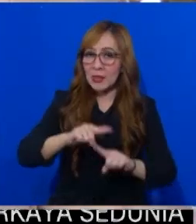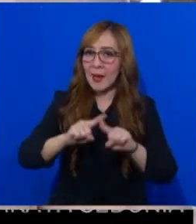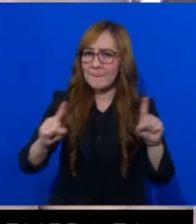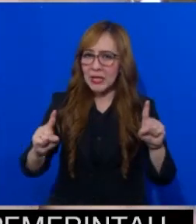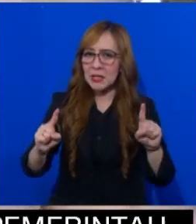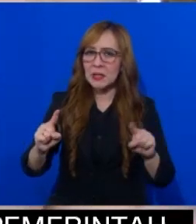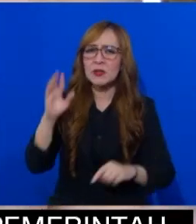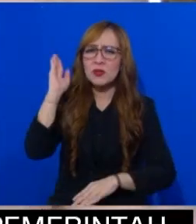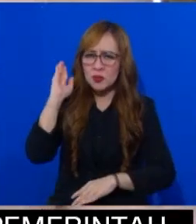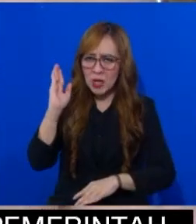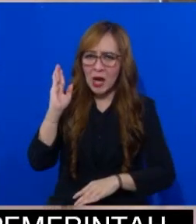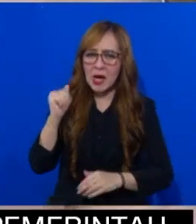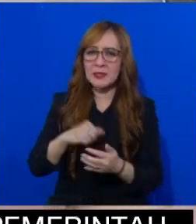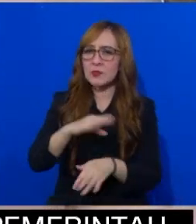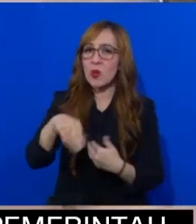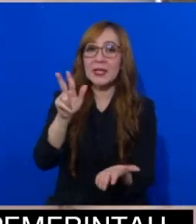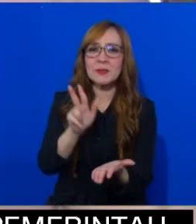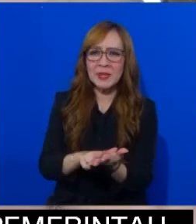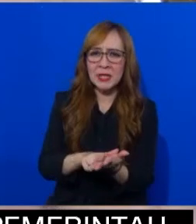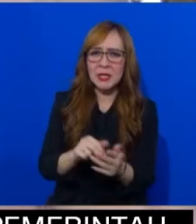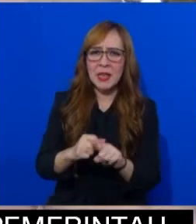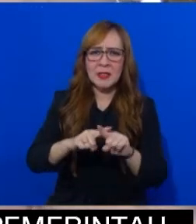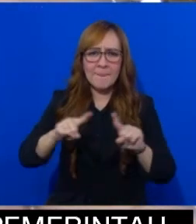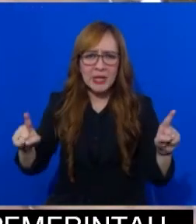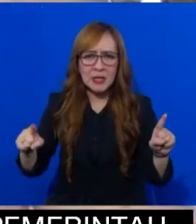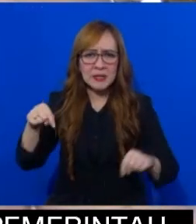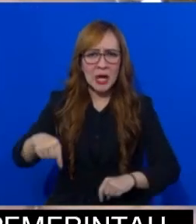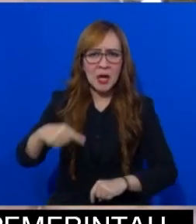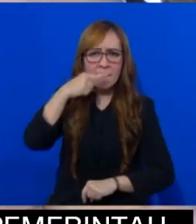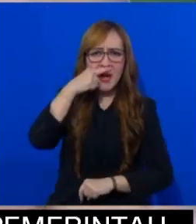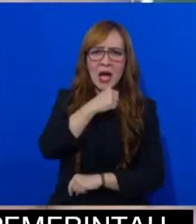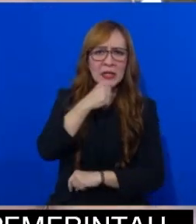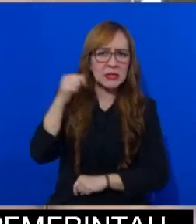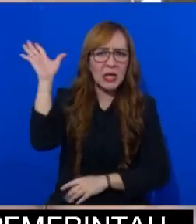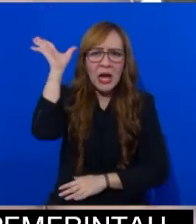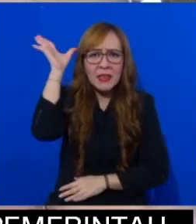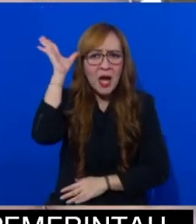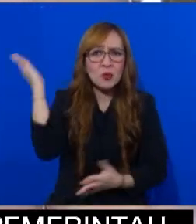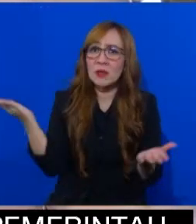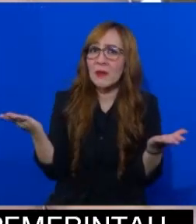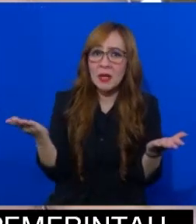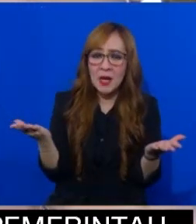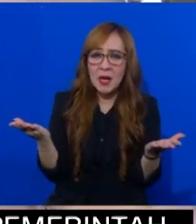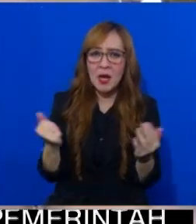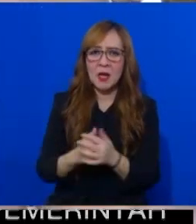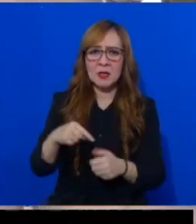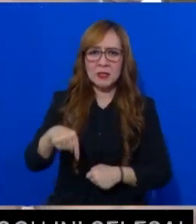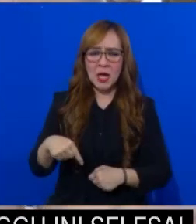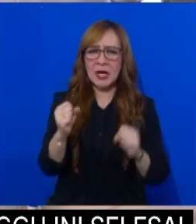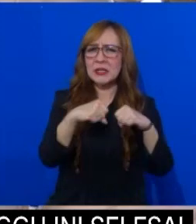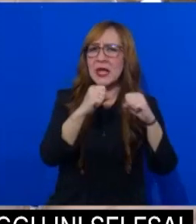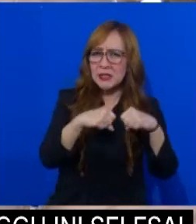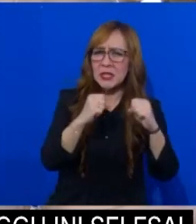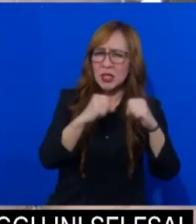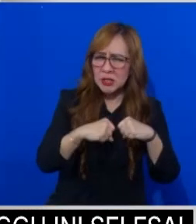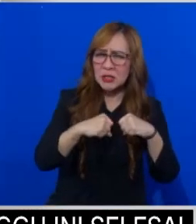resmi. Nggak ada, udah lepas tangan begitu aja. Pak Aniesnya nggak tahu sekarang kemana. Enggak, belum. Sampai sekarang dijanji-janjiin doang.